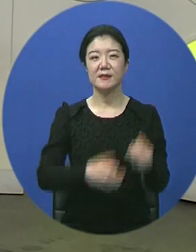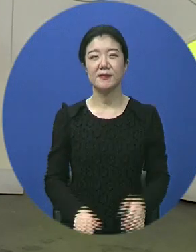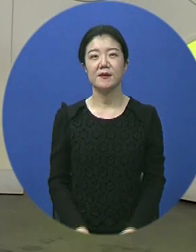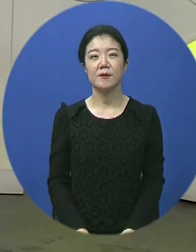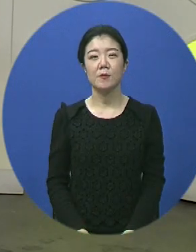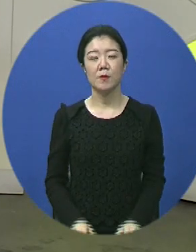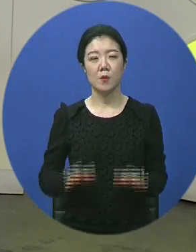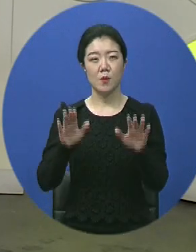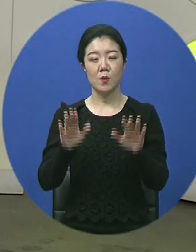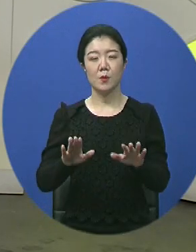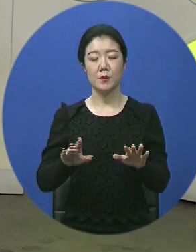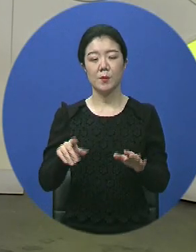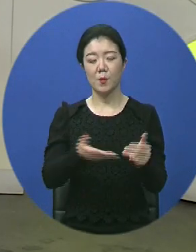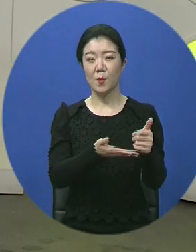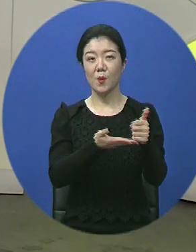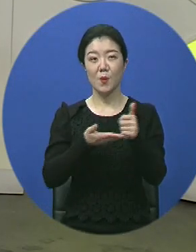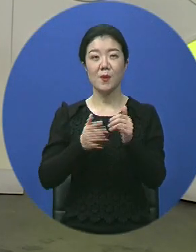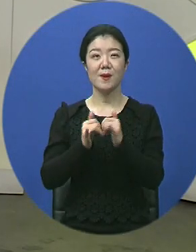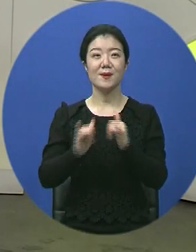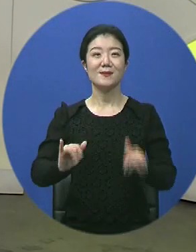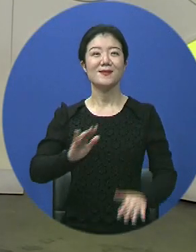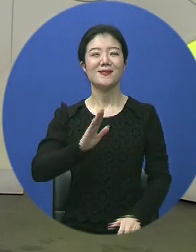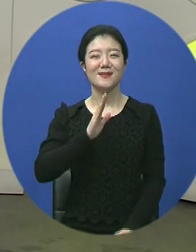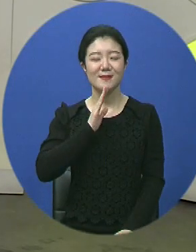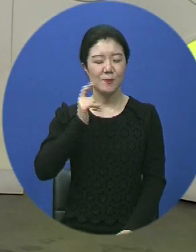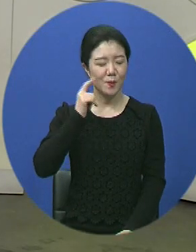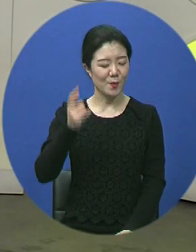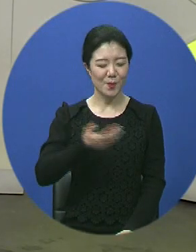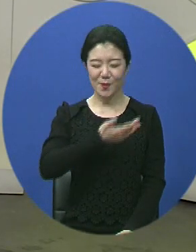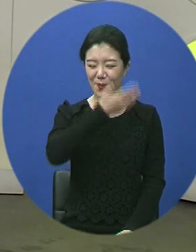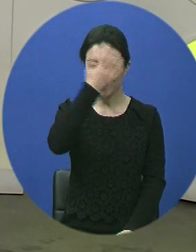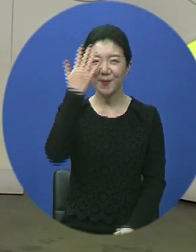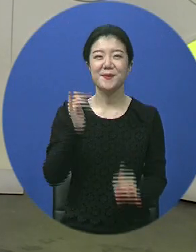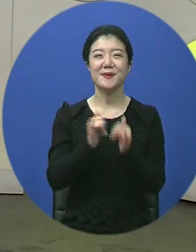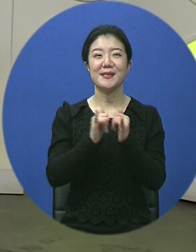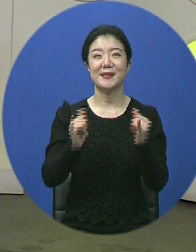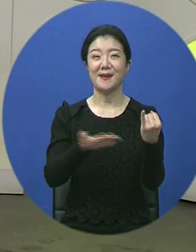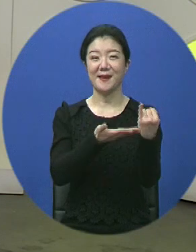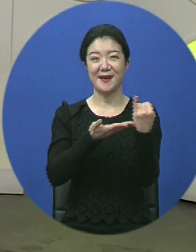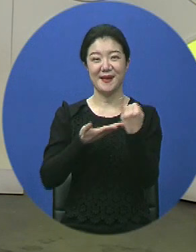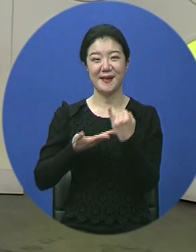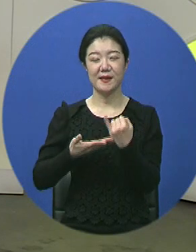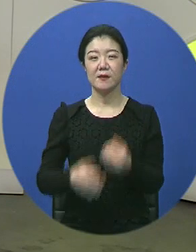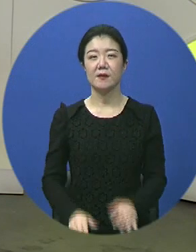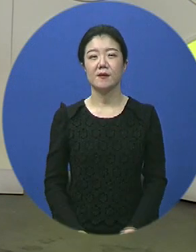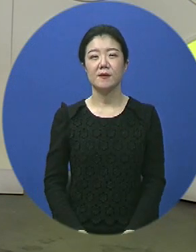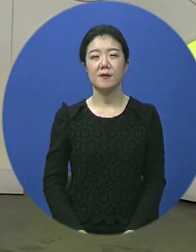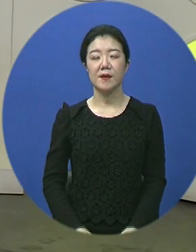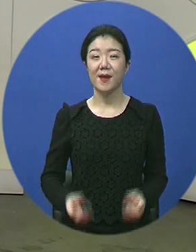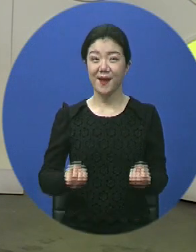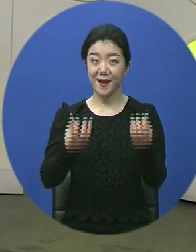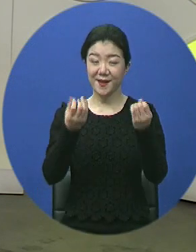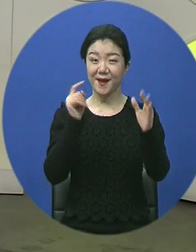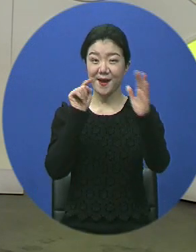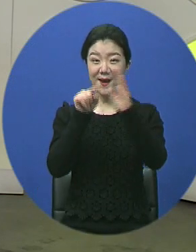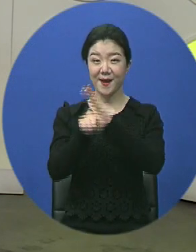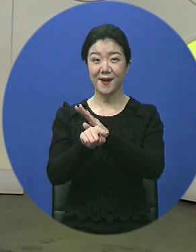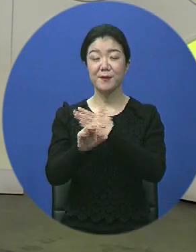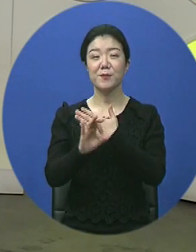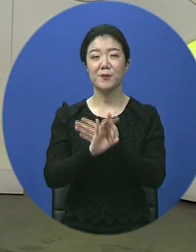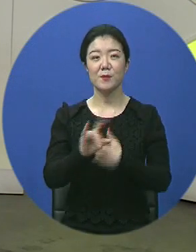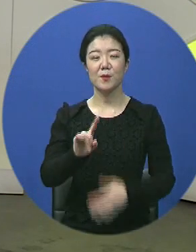알겠습니다. 우리 오늘 이 자리에 모실 분은요, 너무너무 아름다우신 분을 모셨어요. 뭐 각종 이제 행사장에